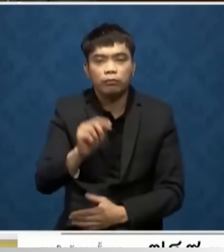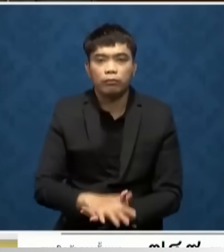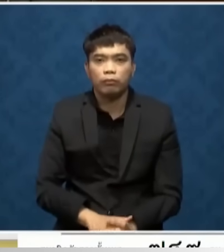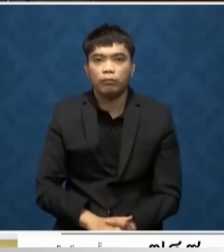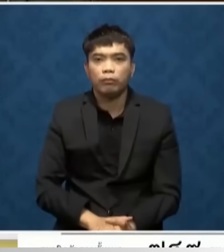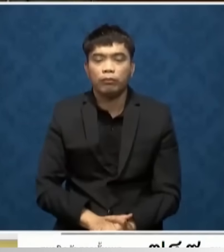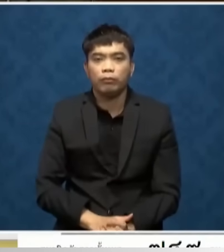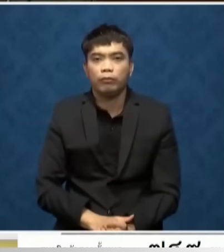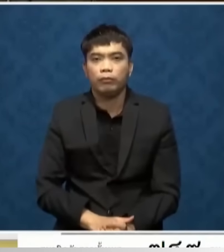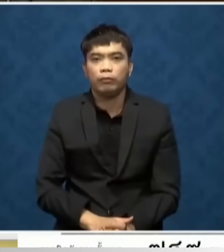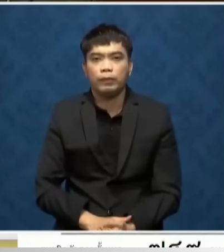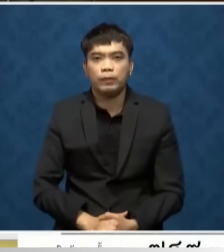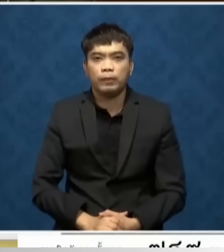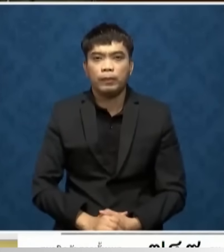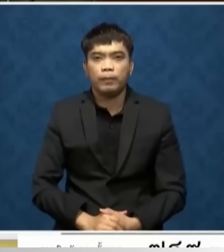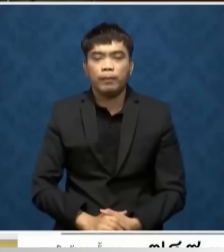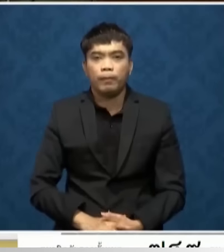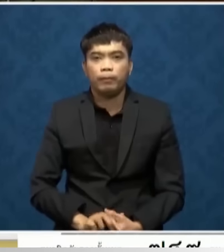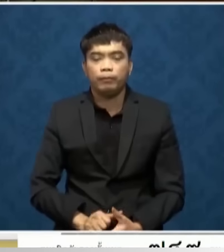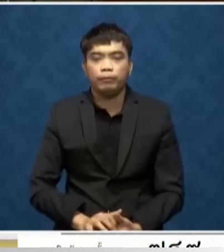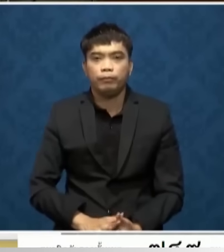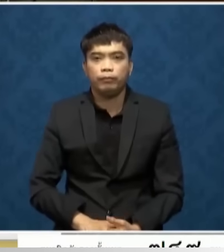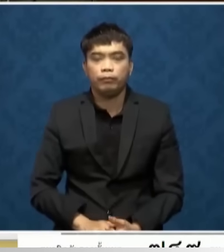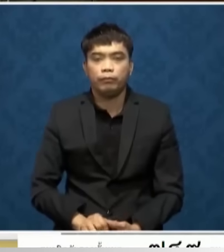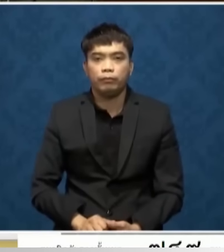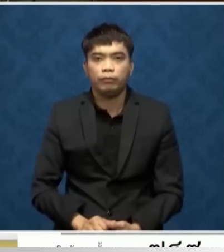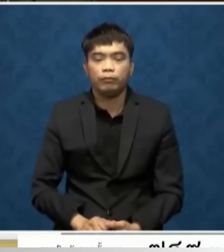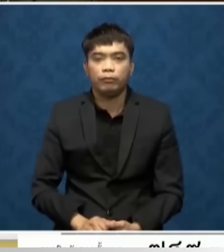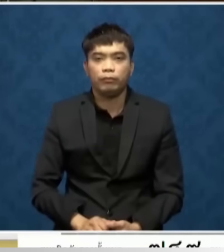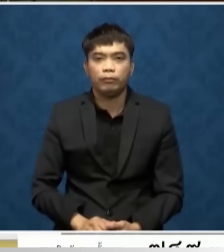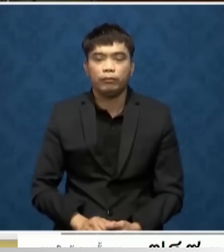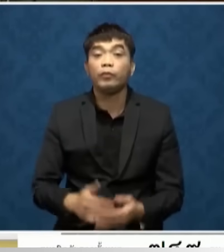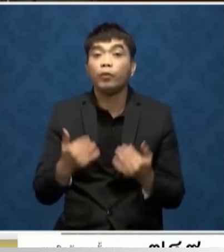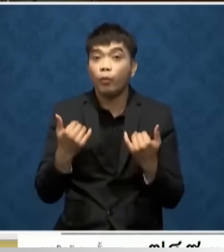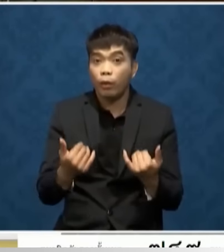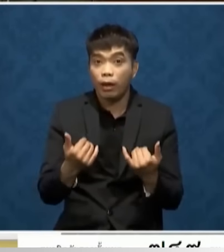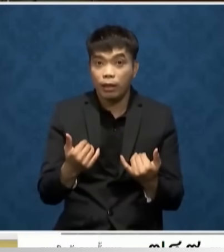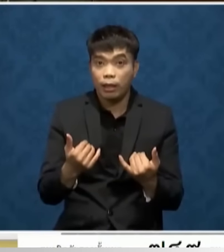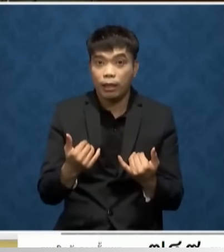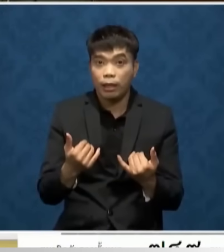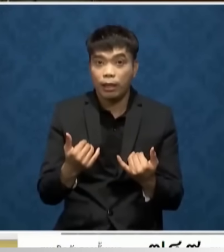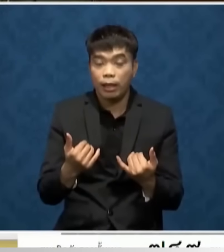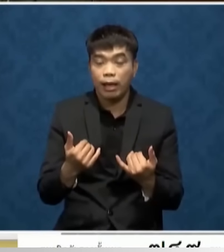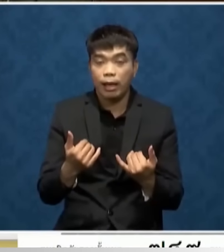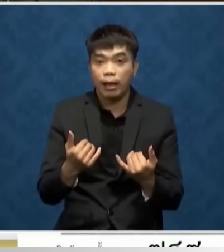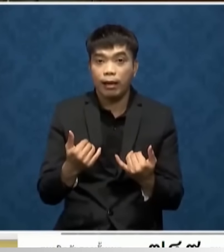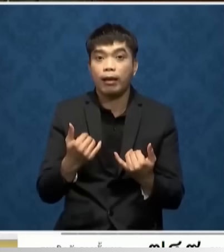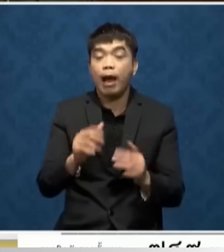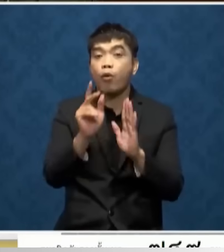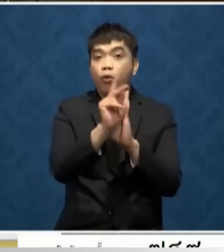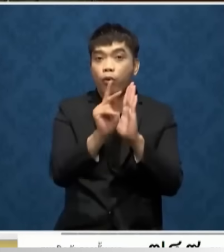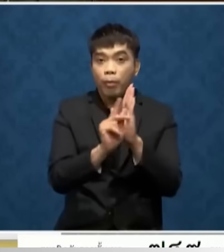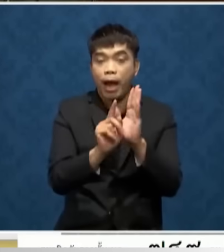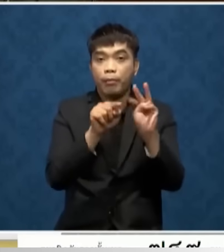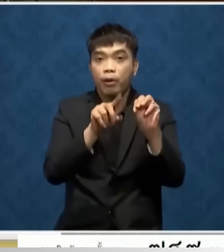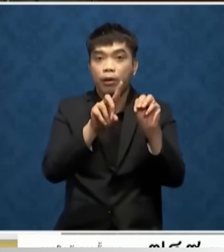คือในวันนี้เราอยู่ในโหมดของการใช้รัฐธรรมนูญมาตรา